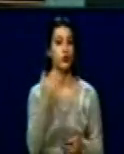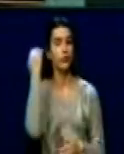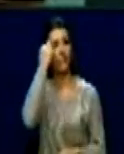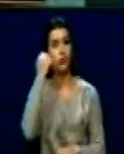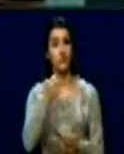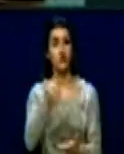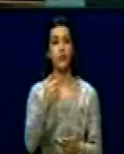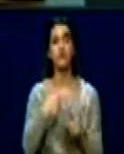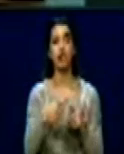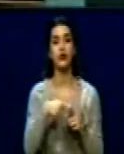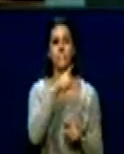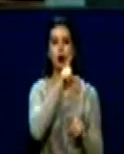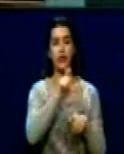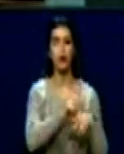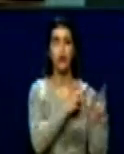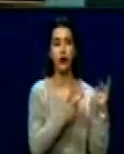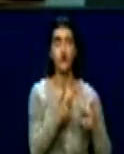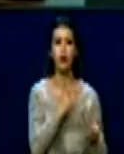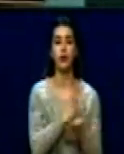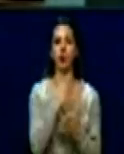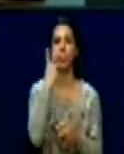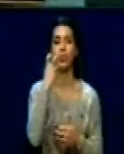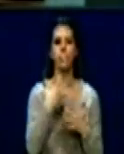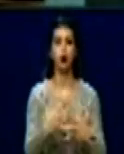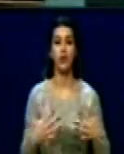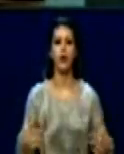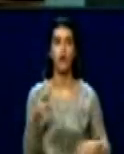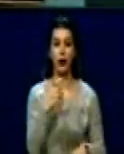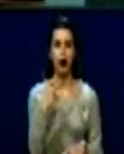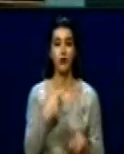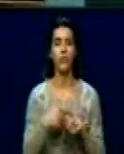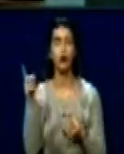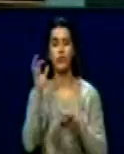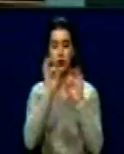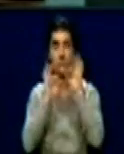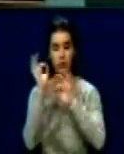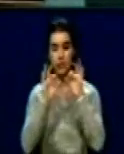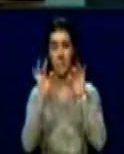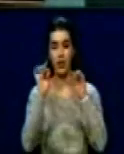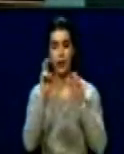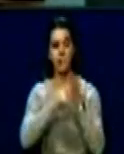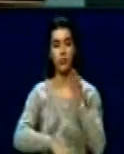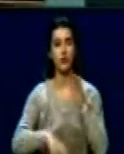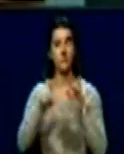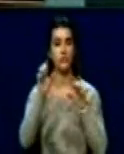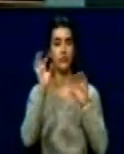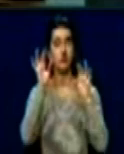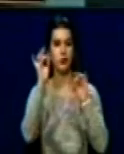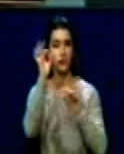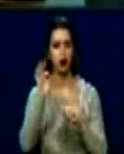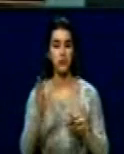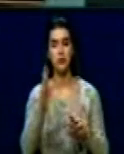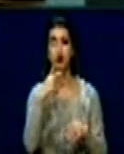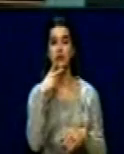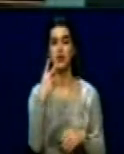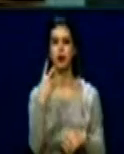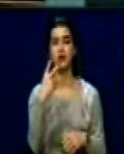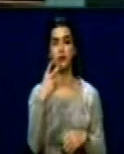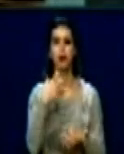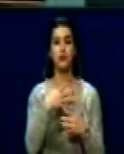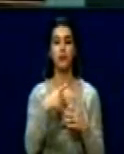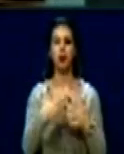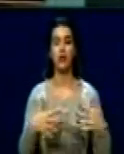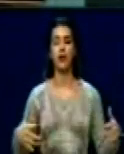nga Turqia zakonisht është 200 milion euro, por kjo 10% siç e kanë kalkuluar ata të taksës doganore, që do të jetë 20 milion euro. Kjo natyrisht do të jetë edhe